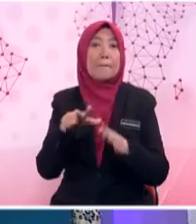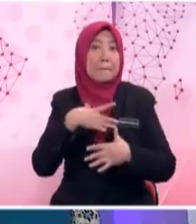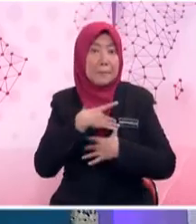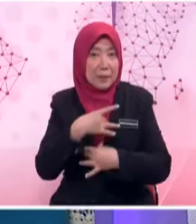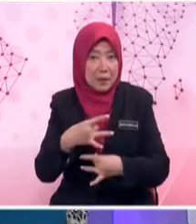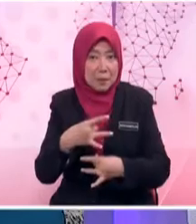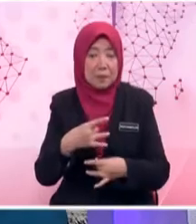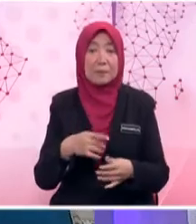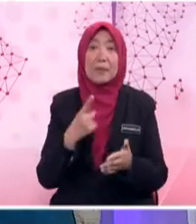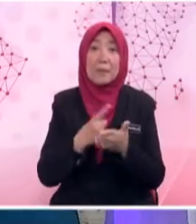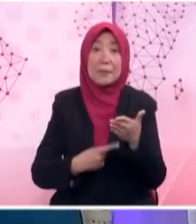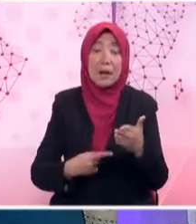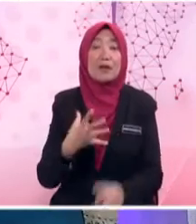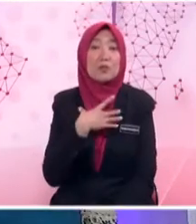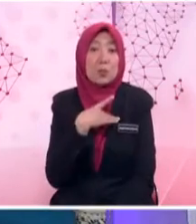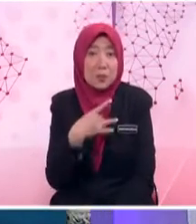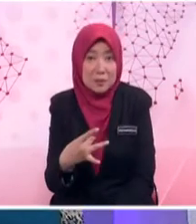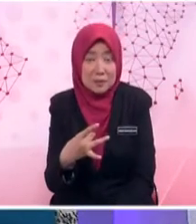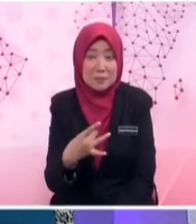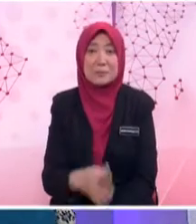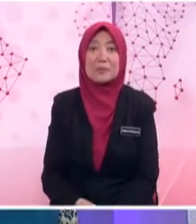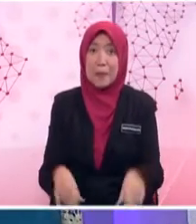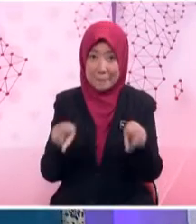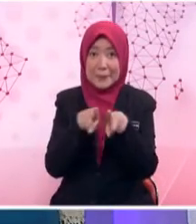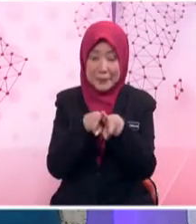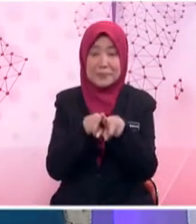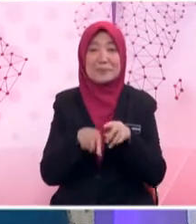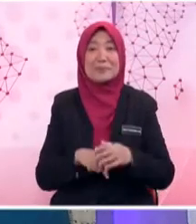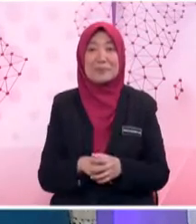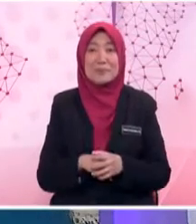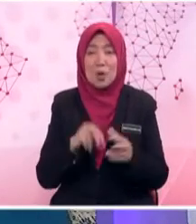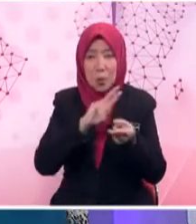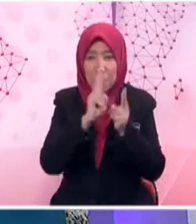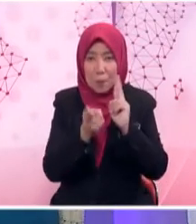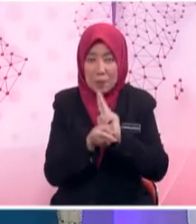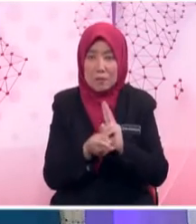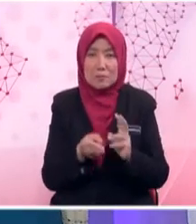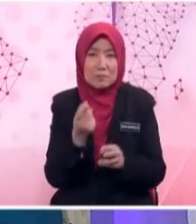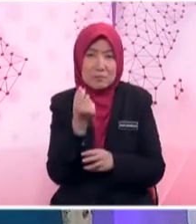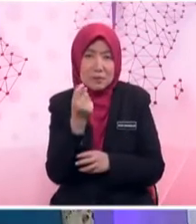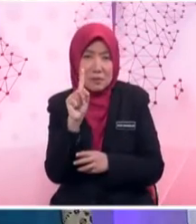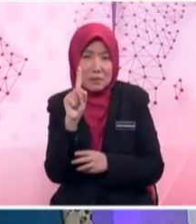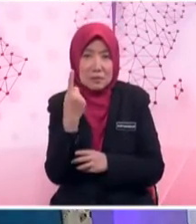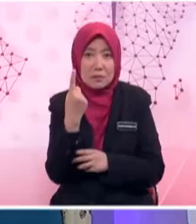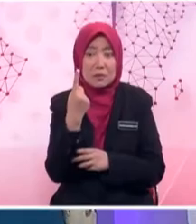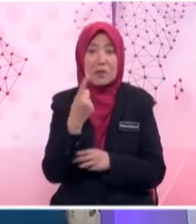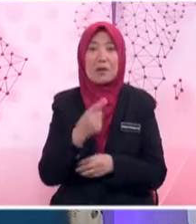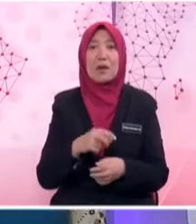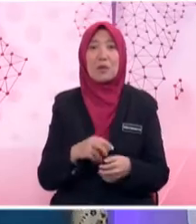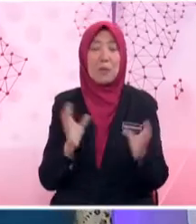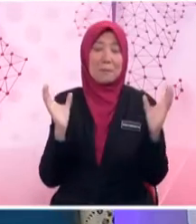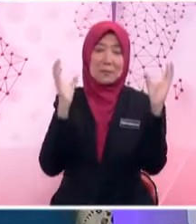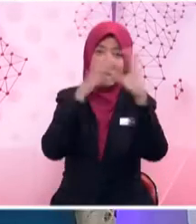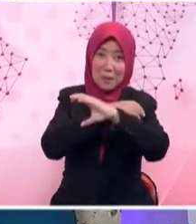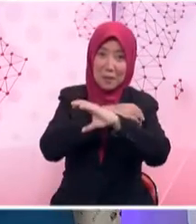lain berminat ialah suka. So cikgu cuba ubah sedikit saja supaya mencabar sedikit bagi aktiviti ini.